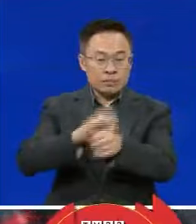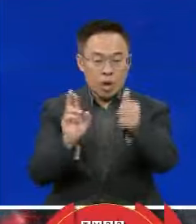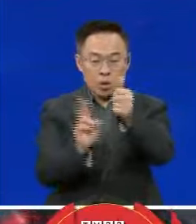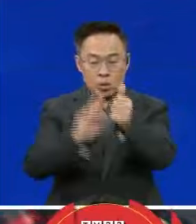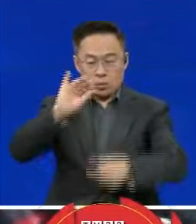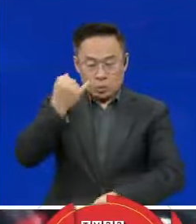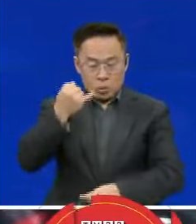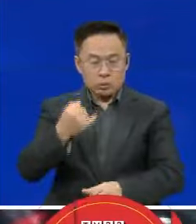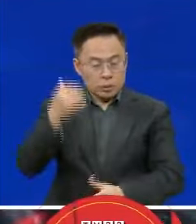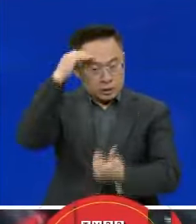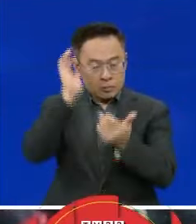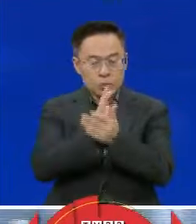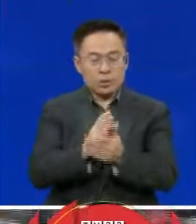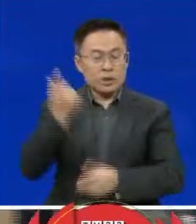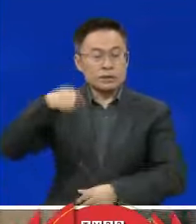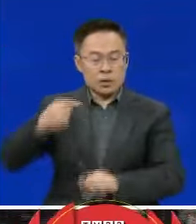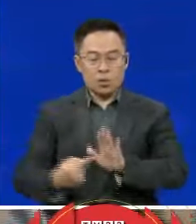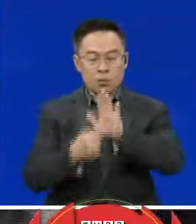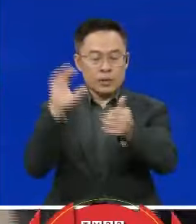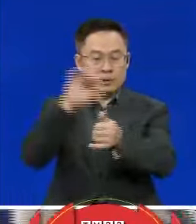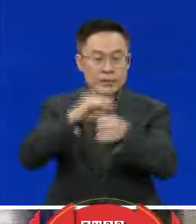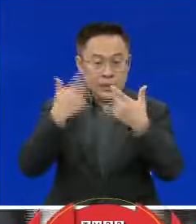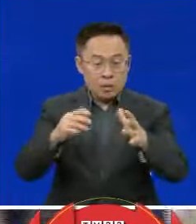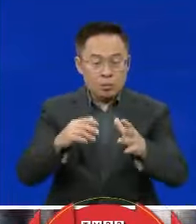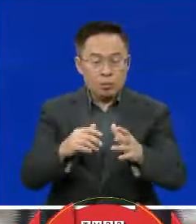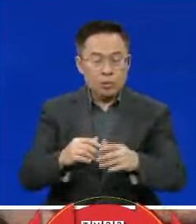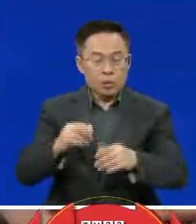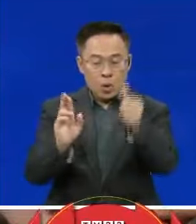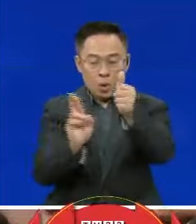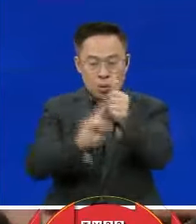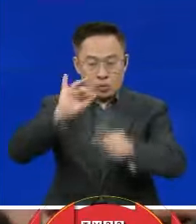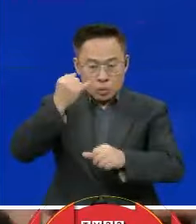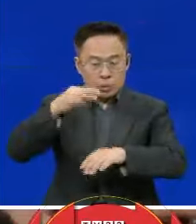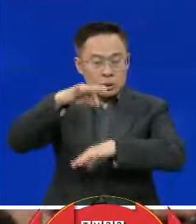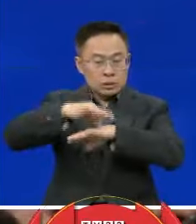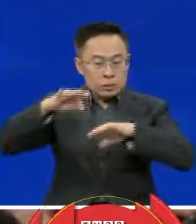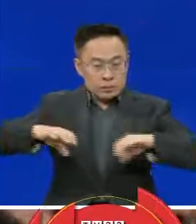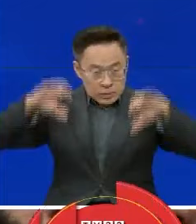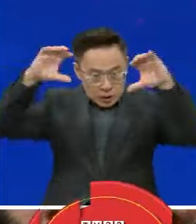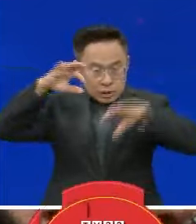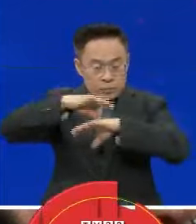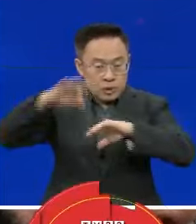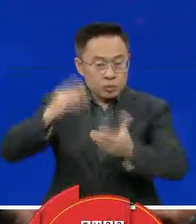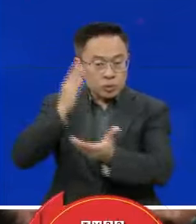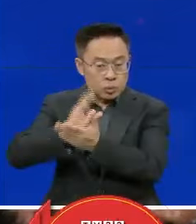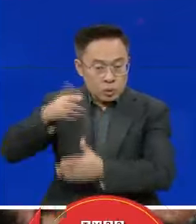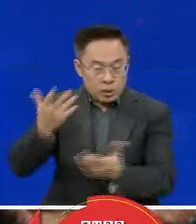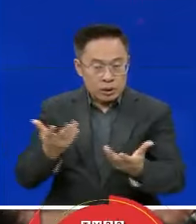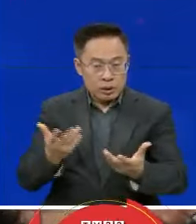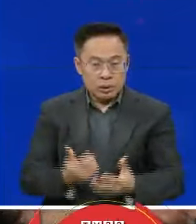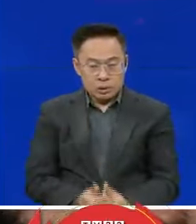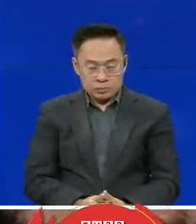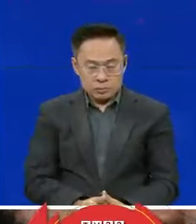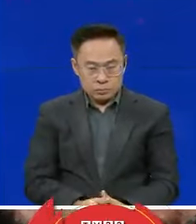ซึ่งเรื่องนี้นายกว่ายังไงอ่ะไปฟังท่านตอบเลยแล้วกันท่านผู้ชม ครับเดี๋ยวท่านผู้ชาการรักษาการผู้ชาการตำรวจแห่งช